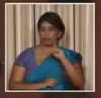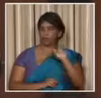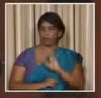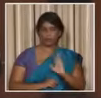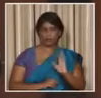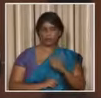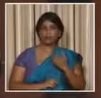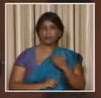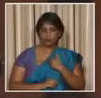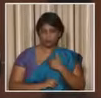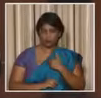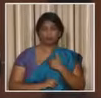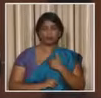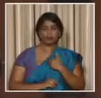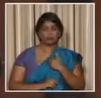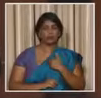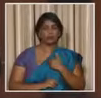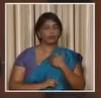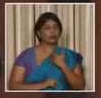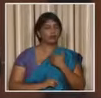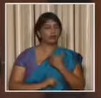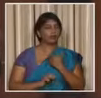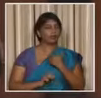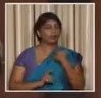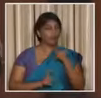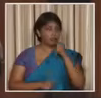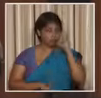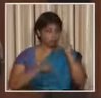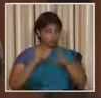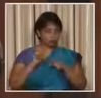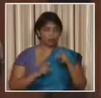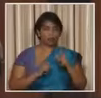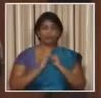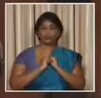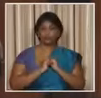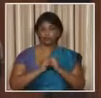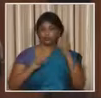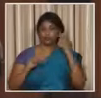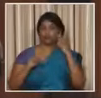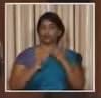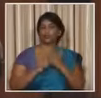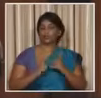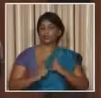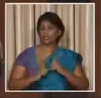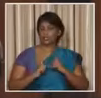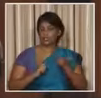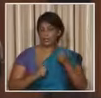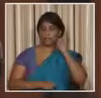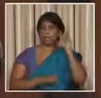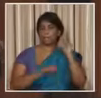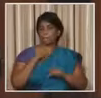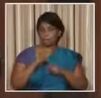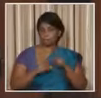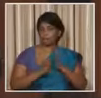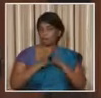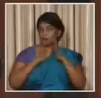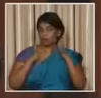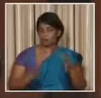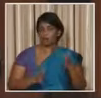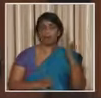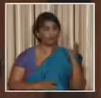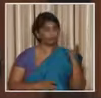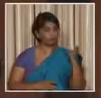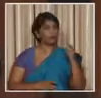மக்கள் இருக்கிறார்கள். அவர்கள் வரும் பொழுது இவர்களுக்கு சார்ந்த ஒரு சிலரை மட்டும் சந்தித்து பேசிவிட்டு போவார்கள். உண்மையிலே இது